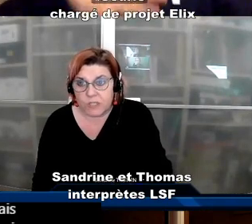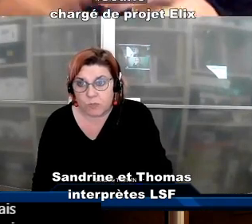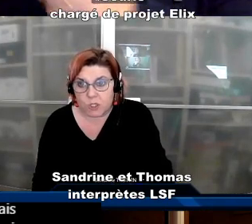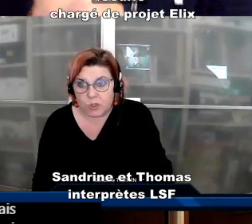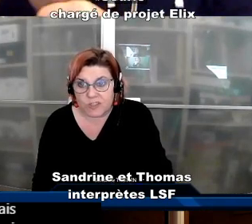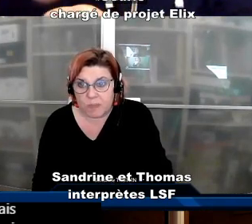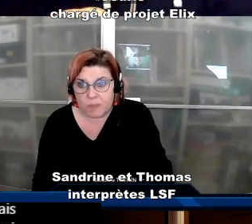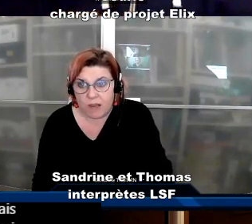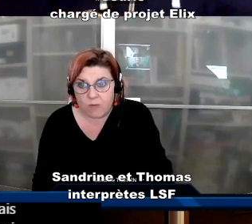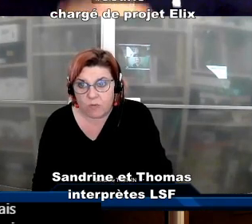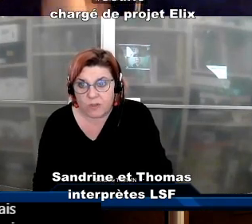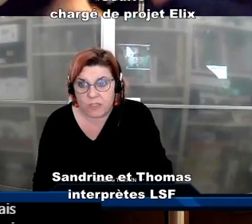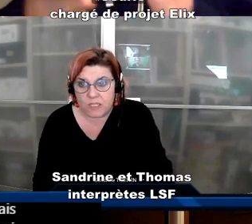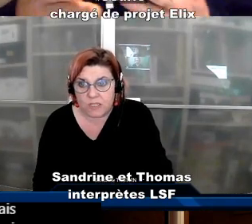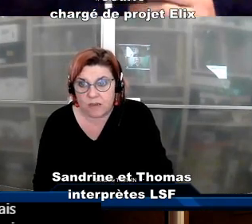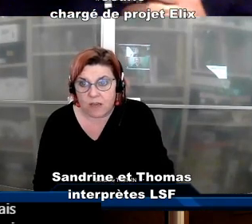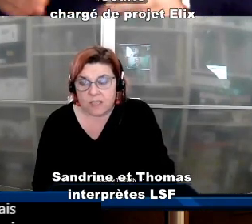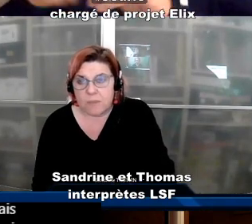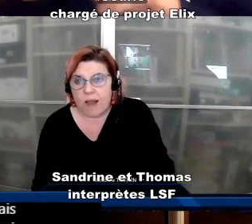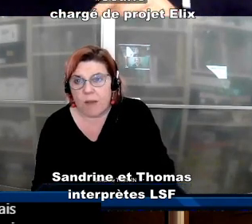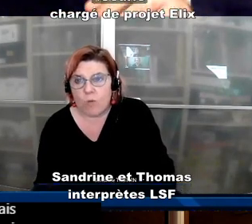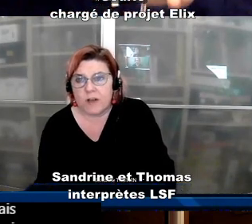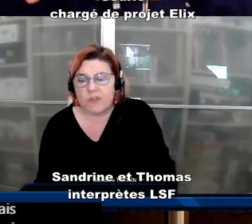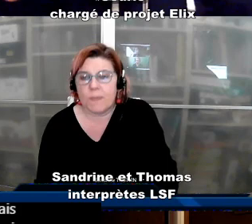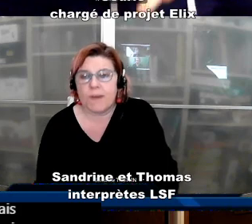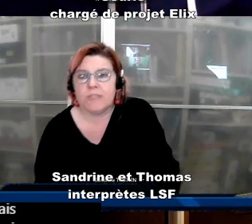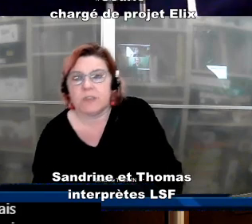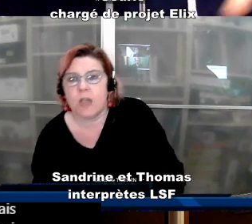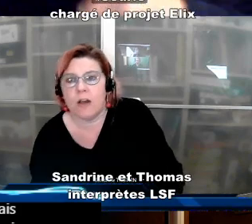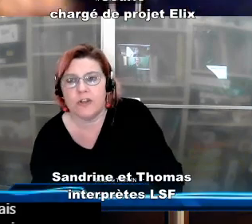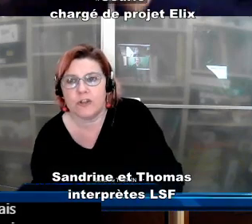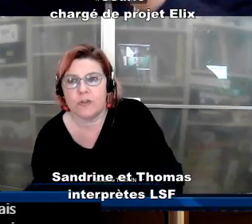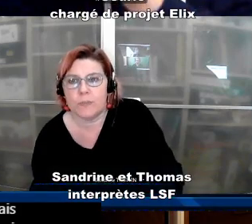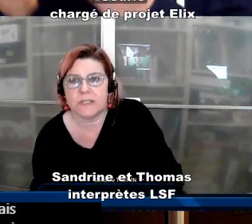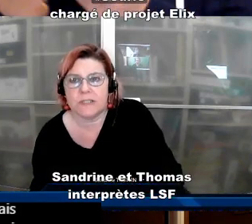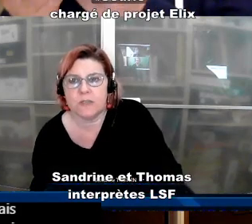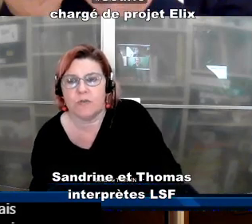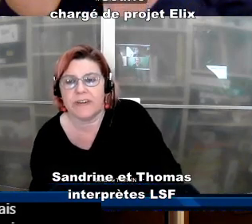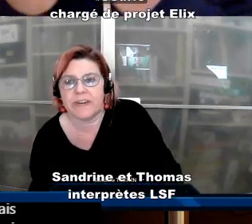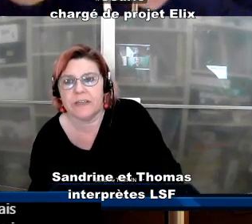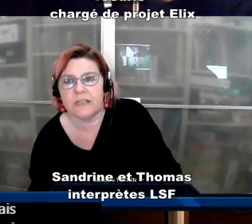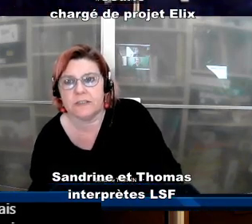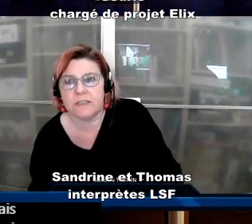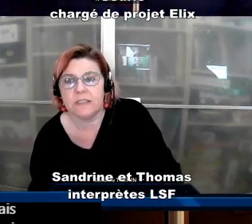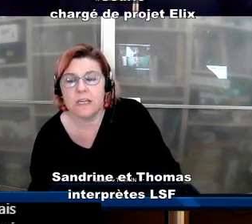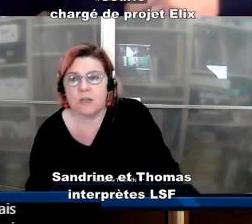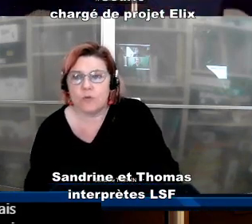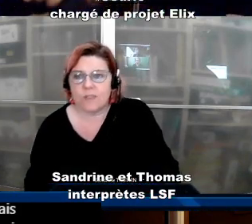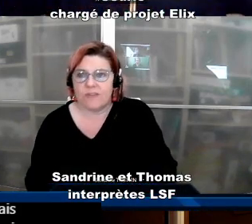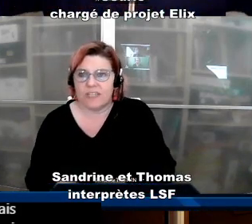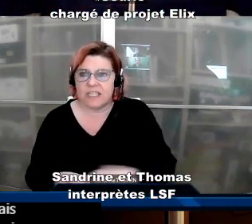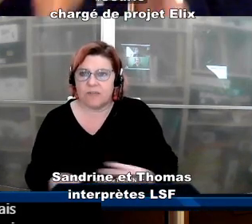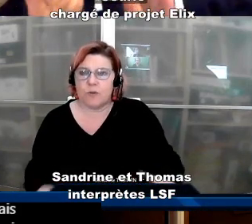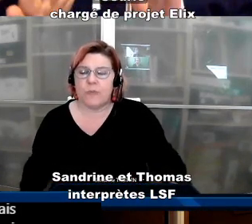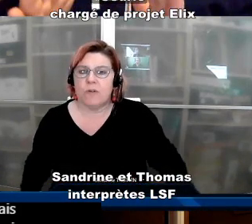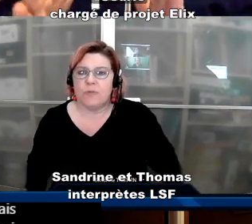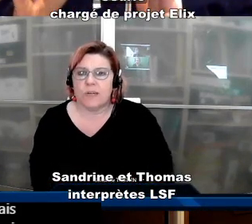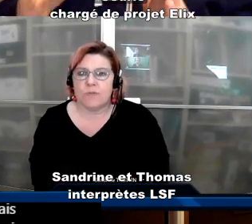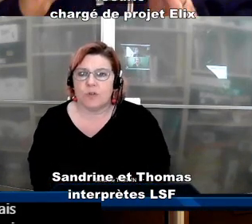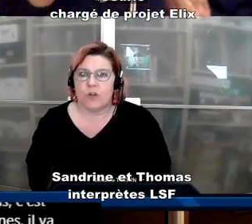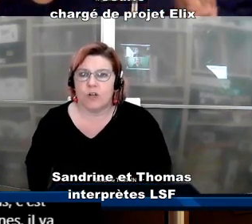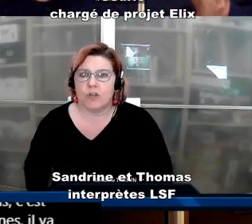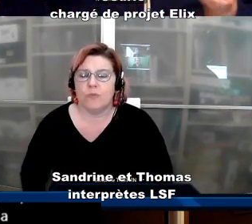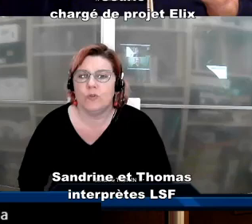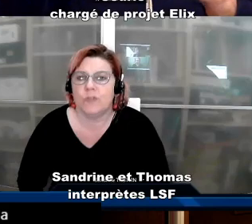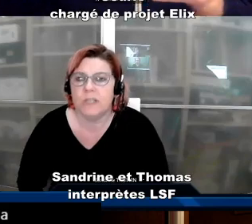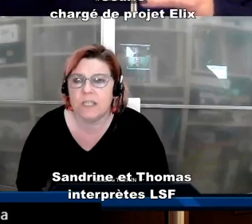exemple, Twitch, moi, je ne connaissais pas le signe. Ce n'est pas à moi, je ne vais pas me dire, tiens, allez, je ne connais pas le signe, on va créer un signe. Non, ça va se développer au fur